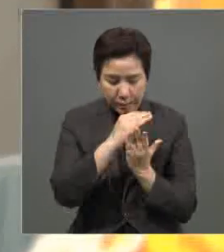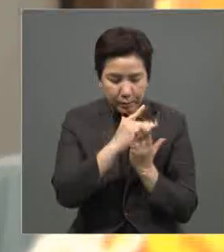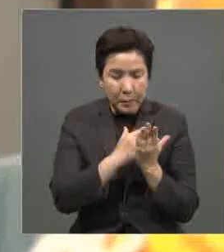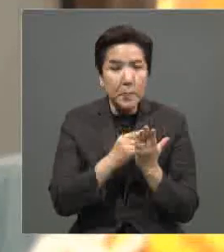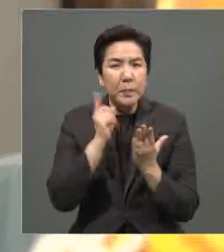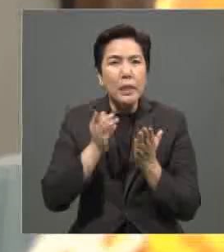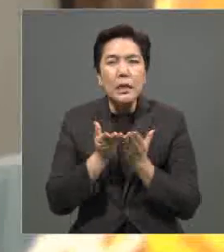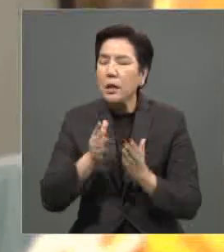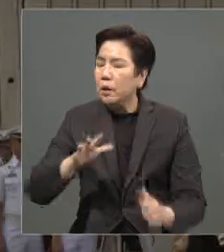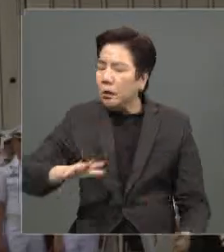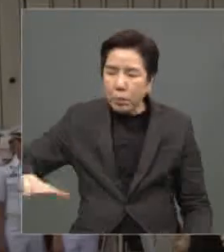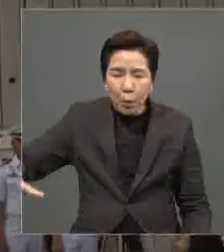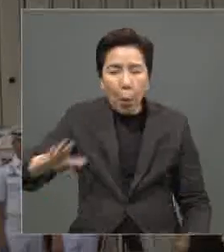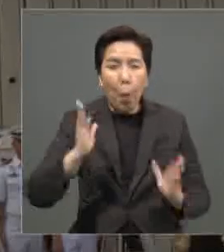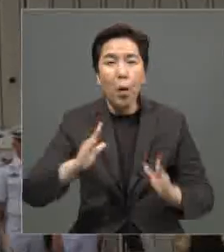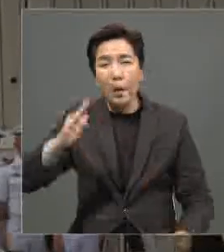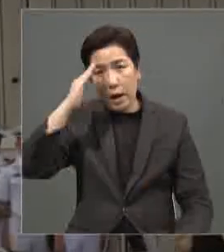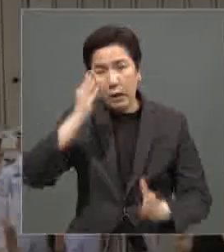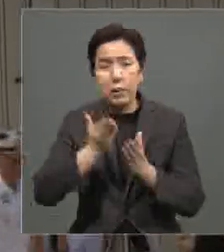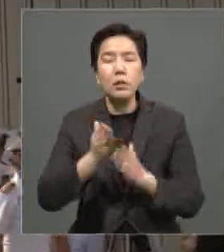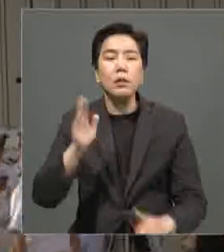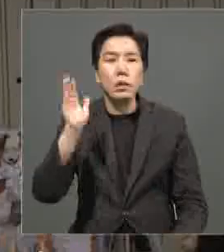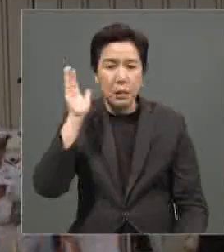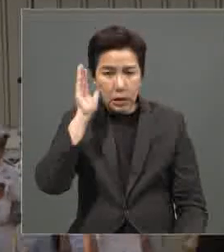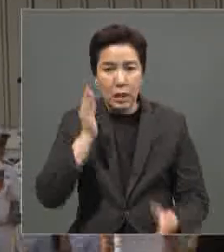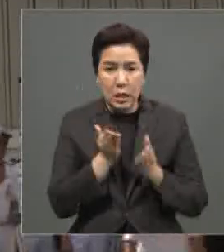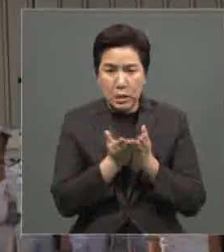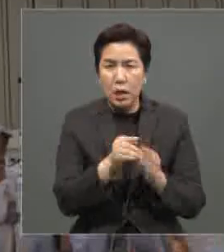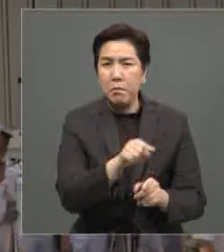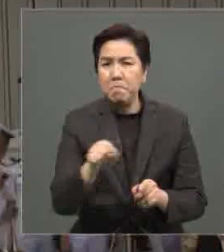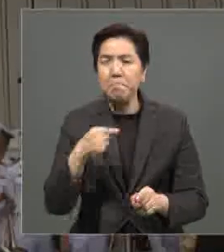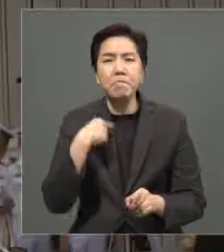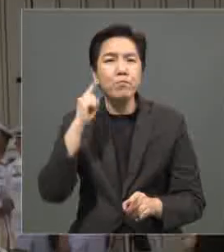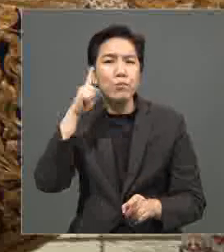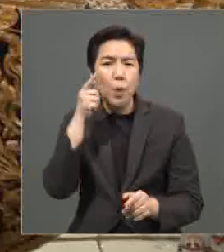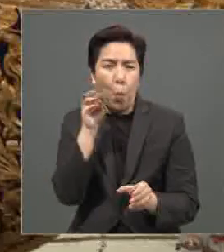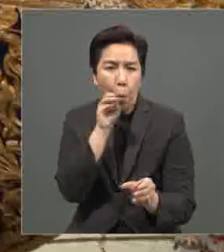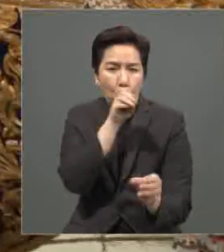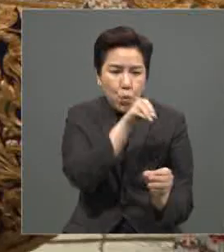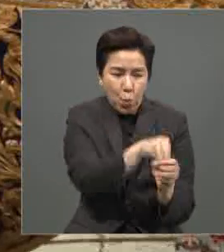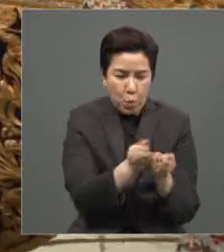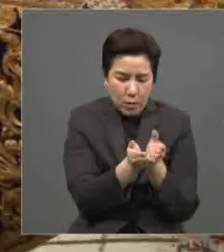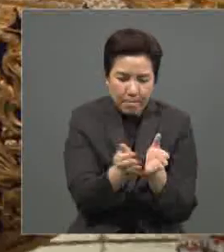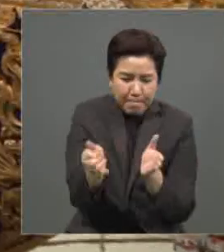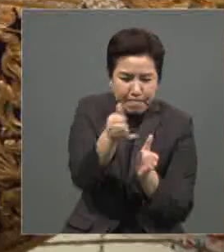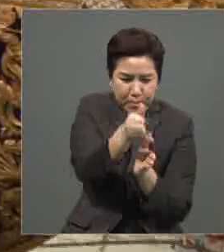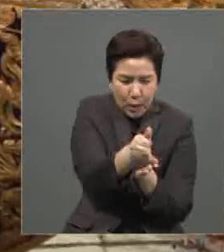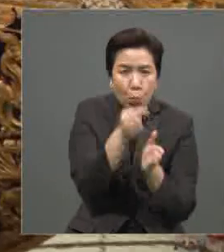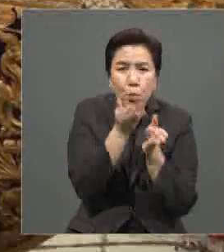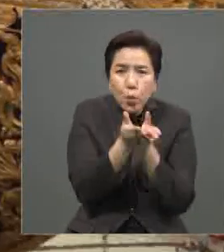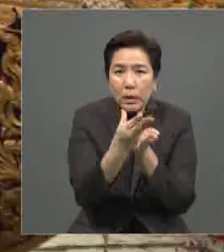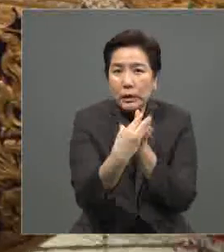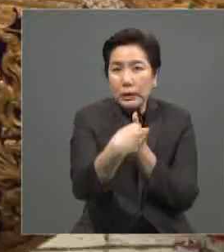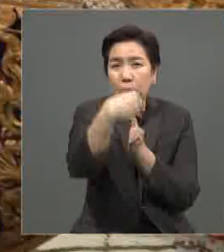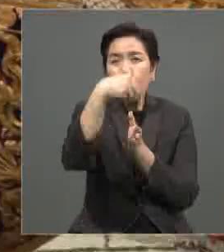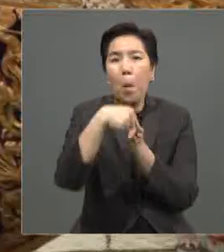ธีที่ชาวเรือมีความเชื่อกันมาแต่โบราณนะคะว่าเรือทุกลำมีแม่ย่านางเรือสิงสถิตอยู่คอยปกปักรักษาคุ้ม